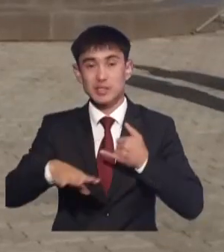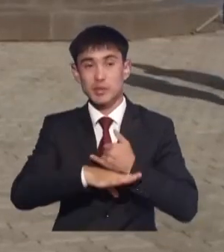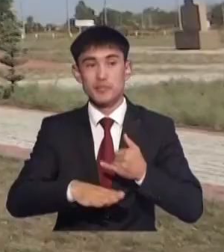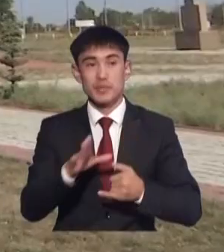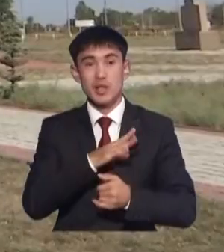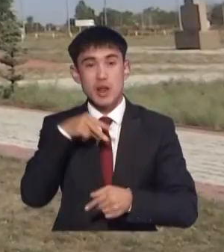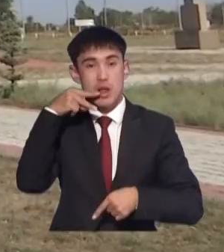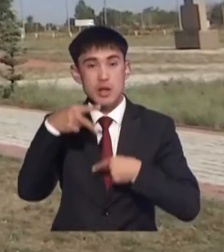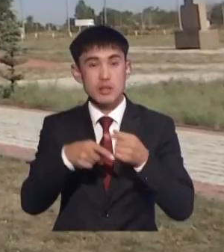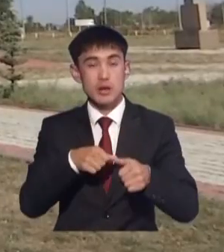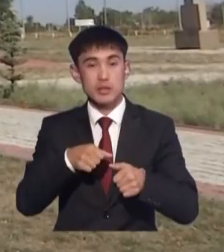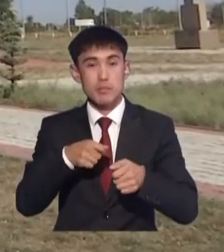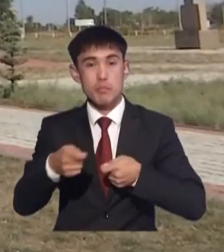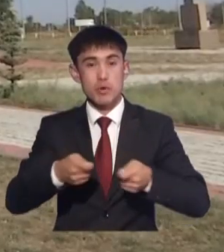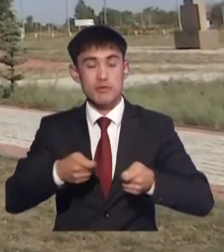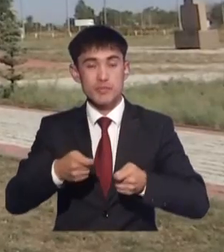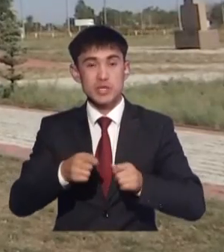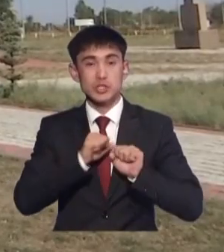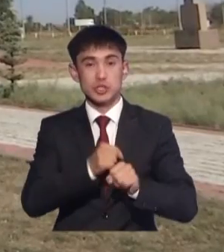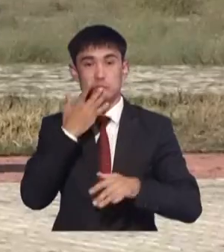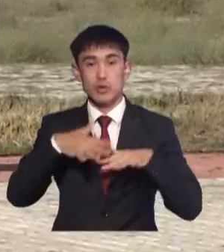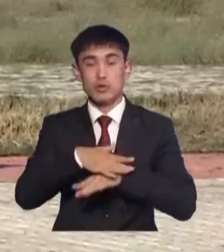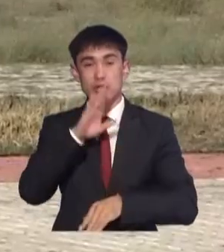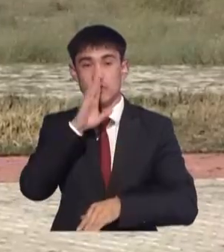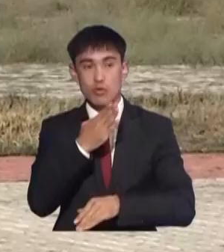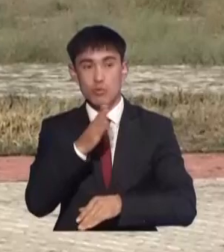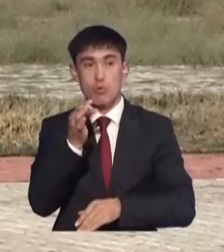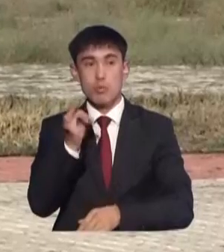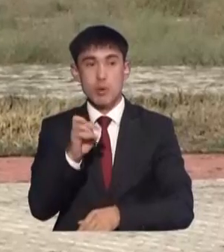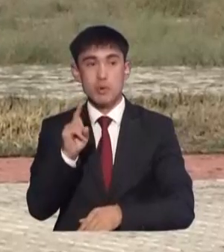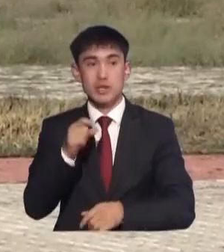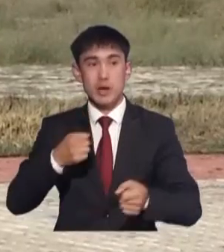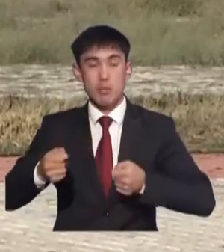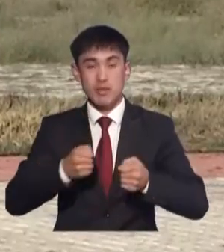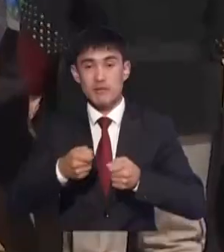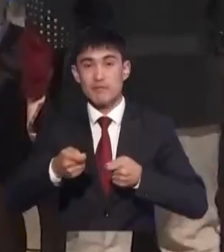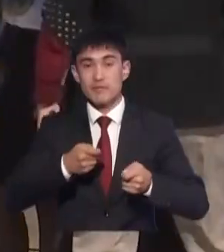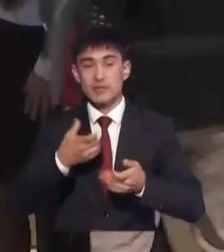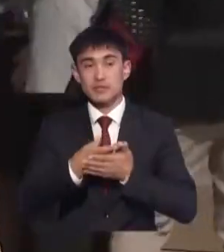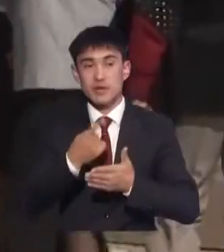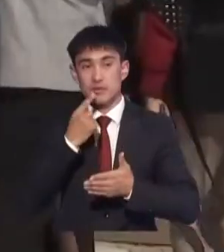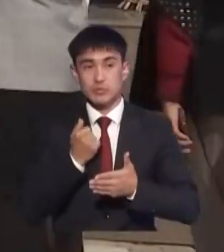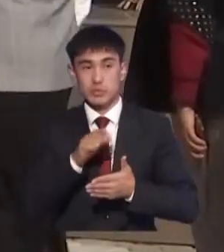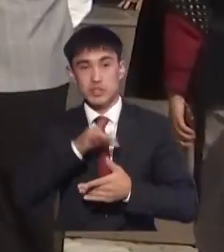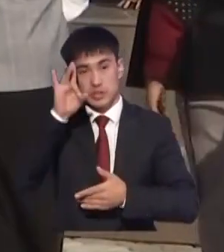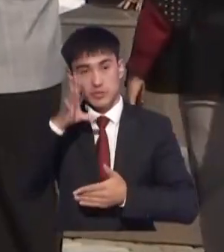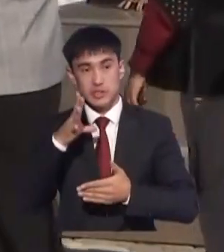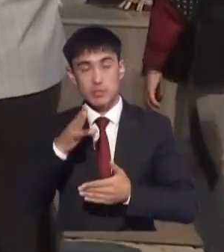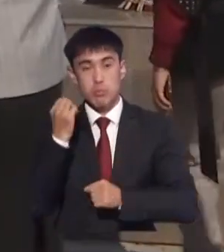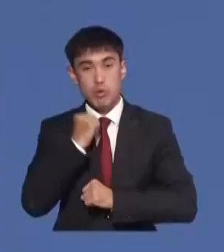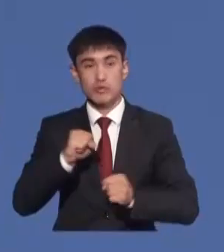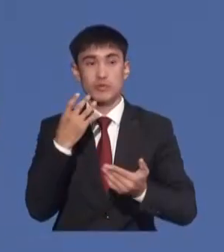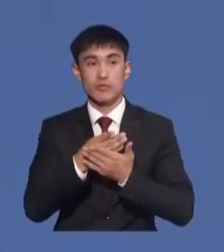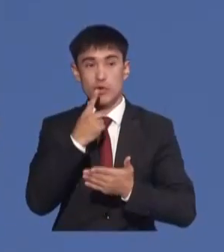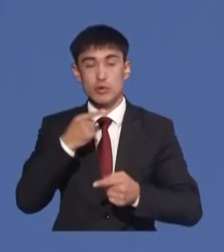стал легендарным полководцем, защищавшим народ от врагов. Бурибай Батыр командовал войсками своего рода и был известен подвигами